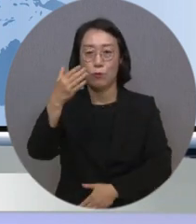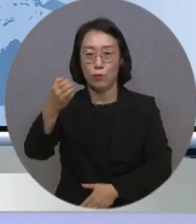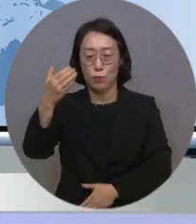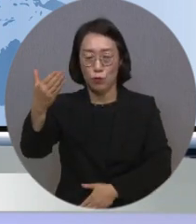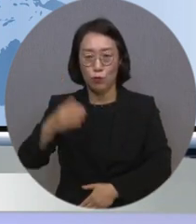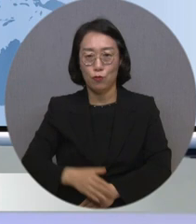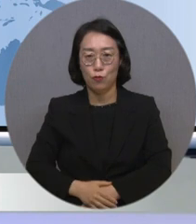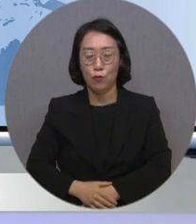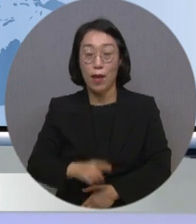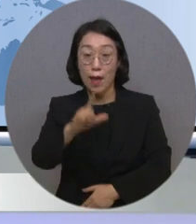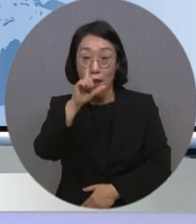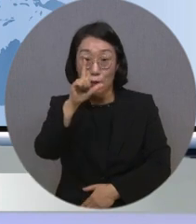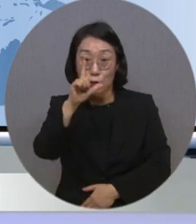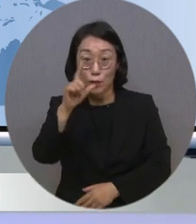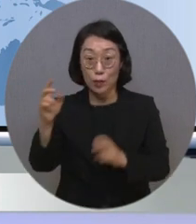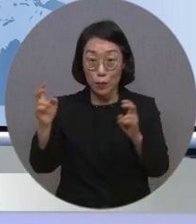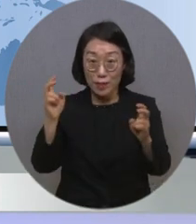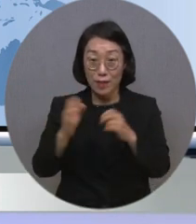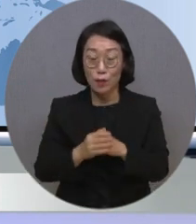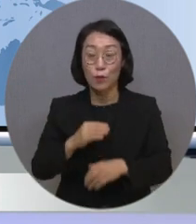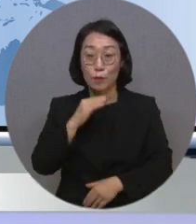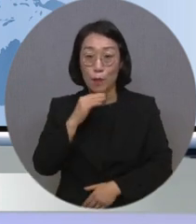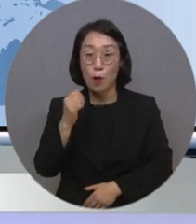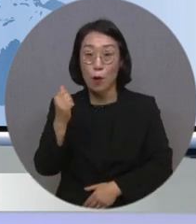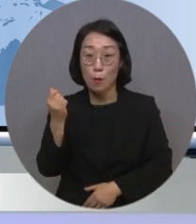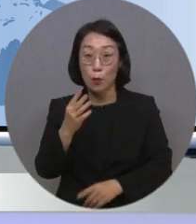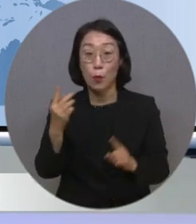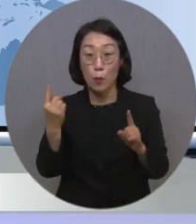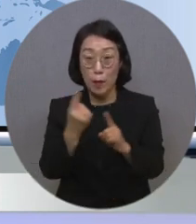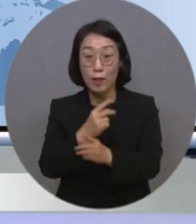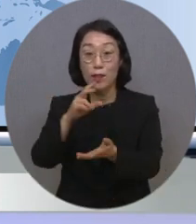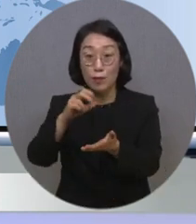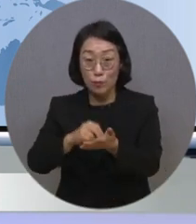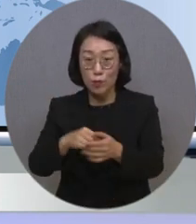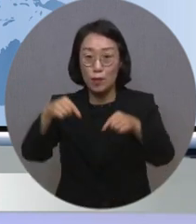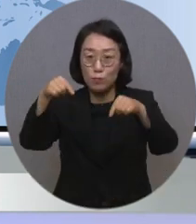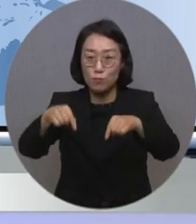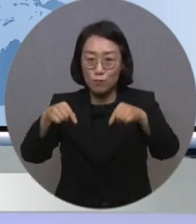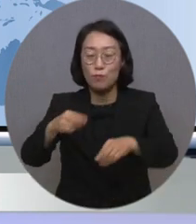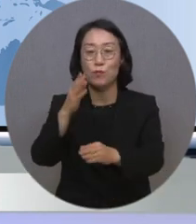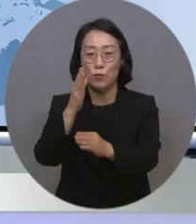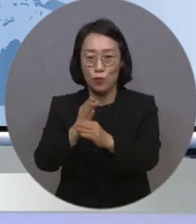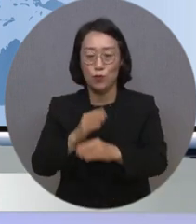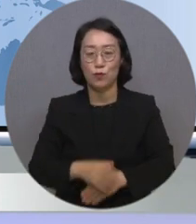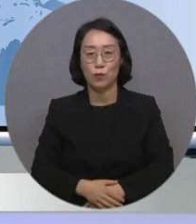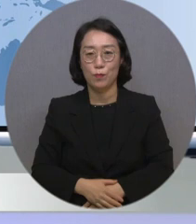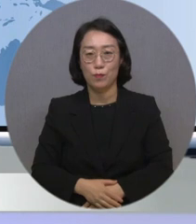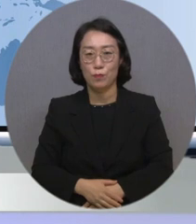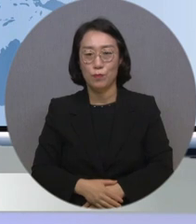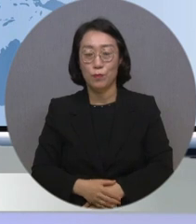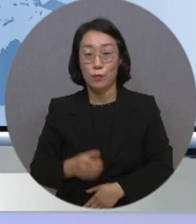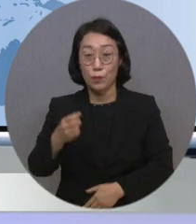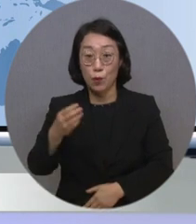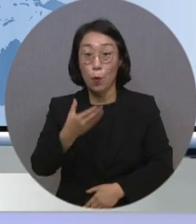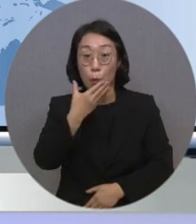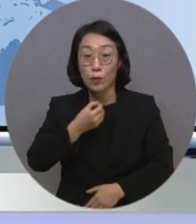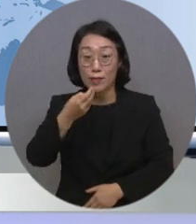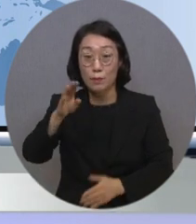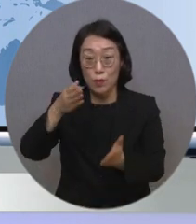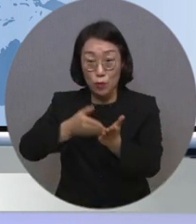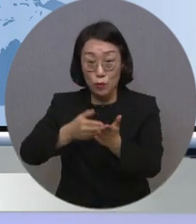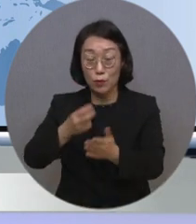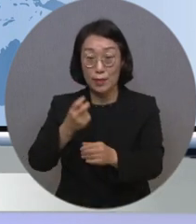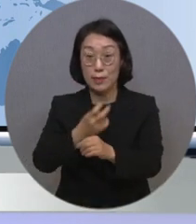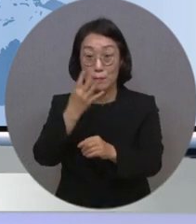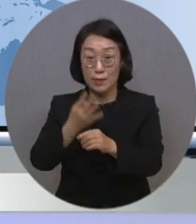변경됐는데요 LG 유플러스 역시 채널번호 199번 변경 협의를 진행하고 있습니다 또한 복지tv 뉴스